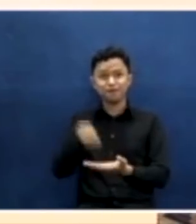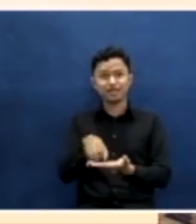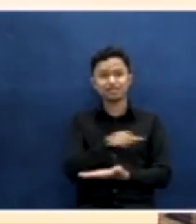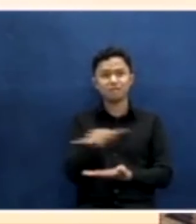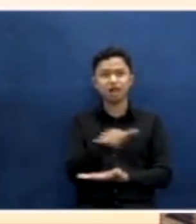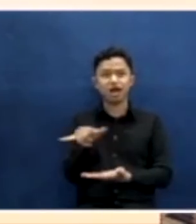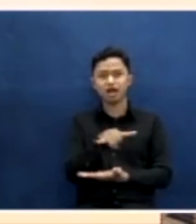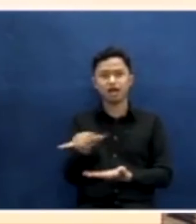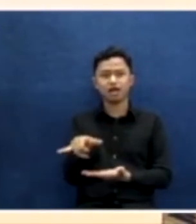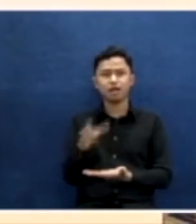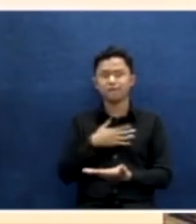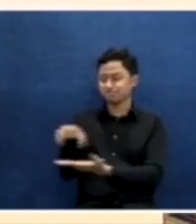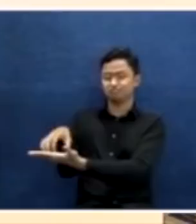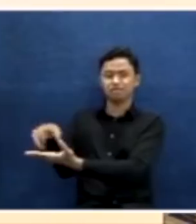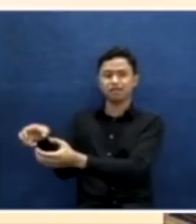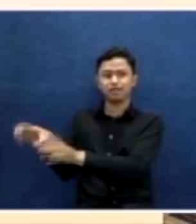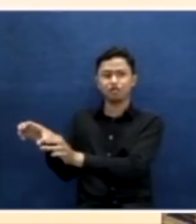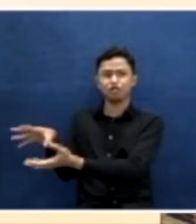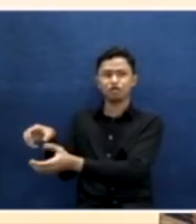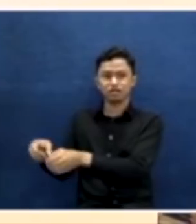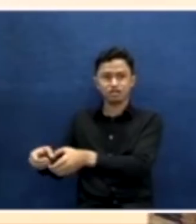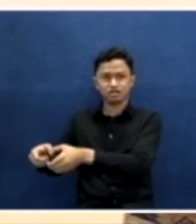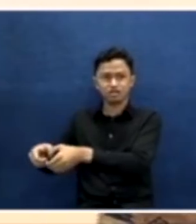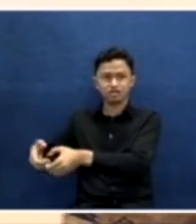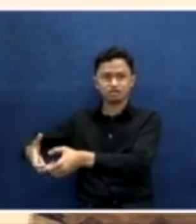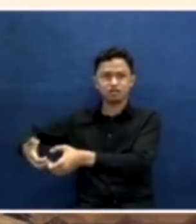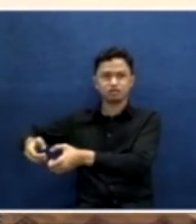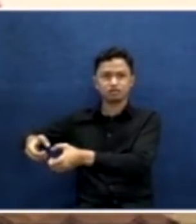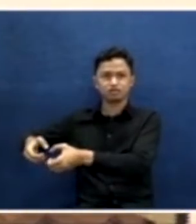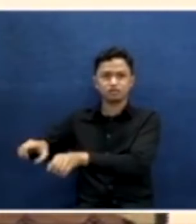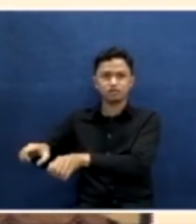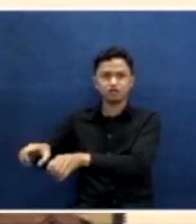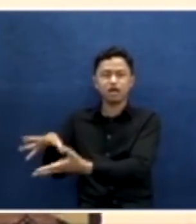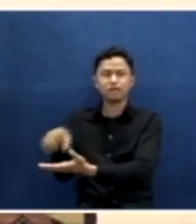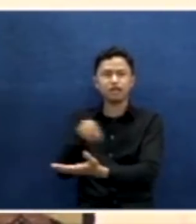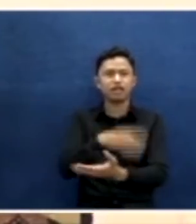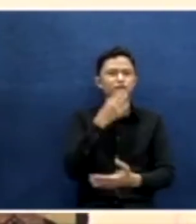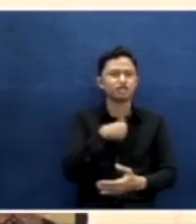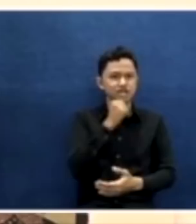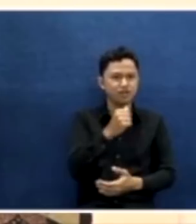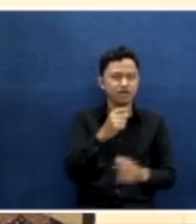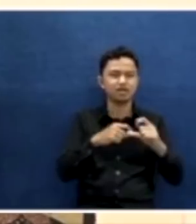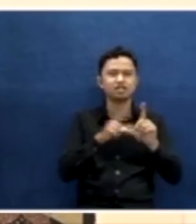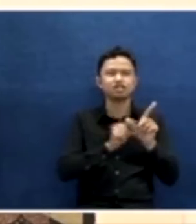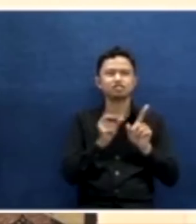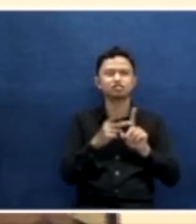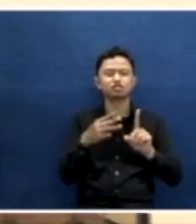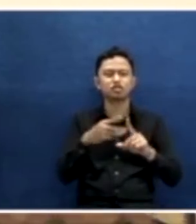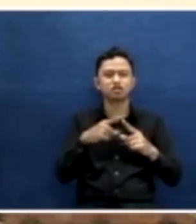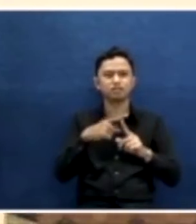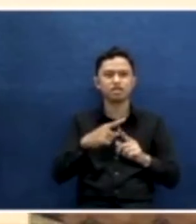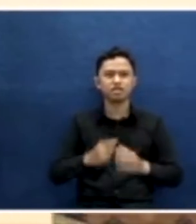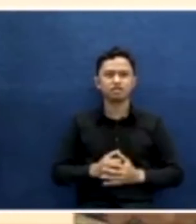ternyata ketika mengambil telur yang beda ukuran yang tidak miliknya menghitung menjadi syubhat ketika menjadi syubhat maka